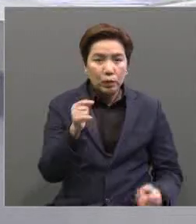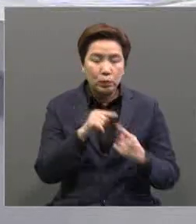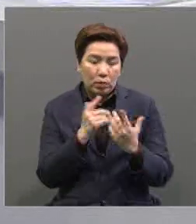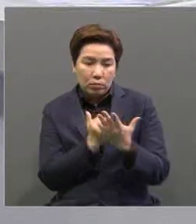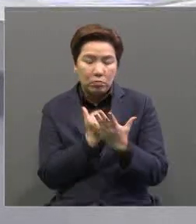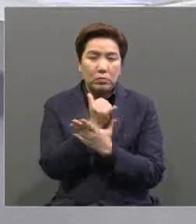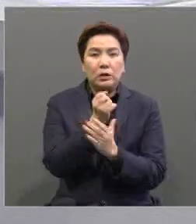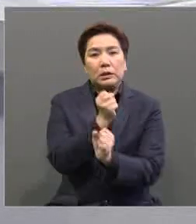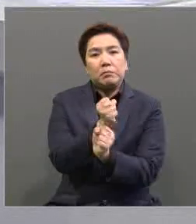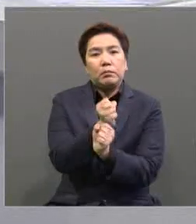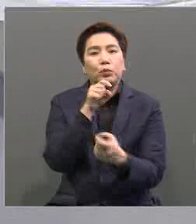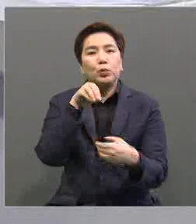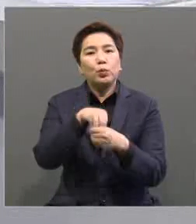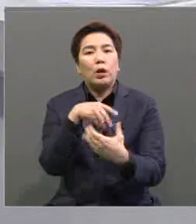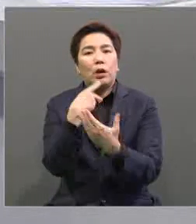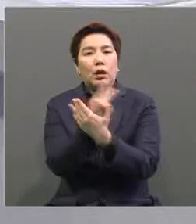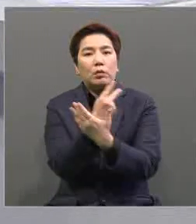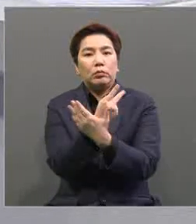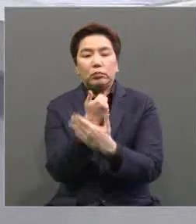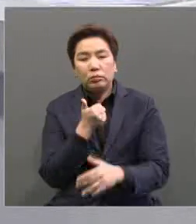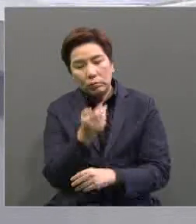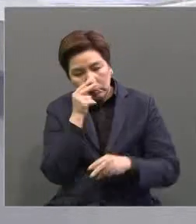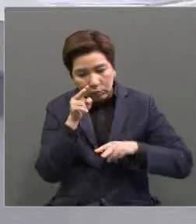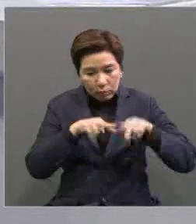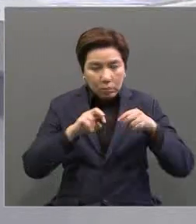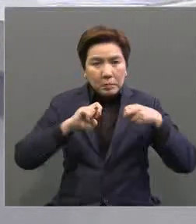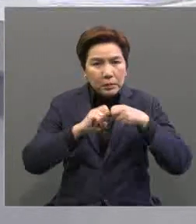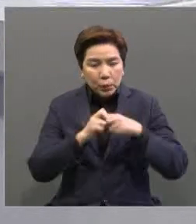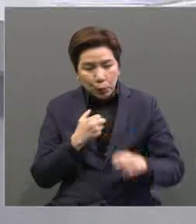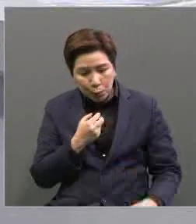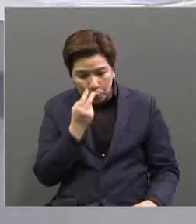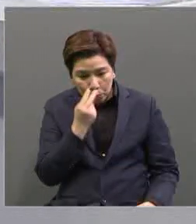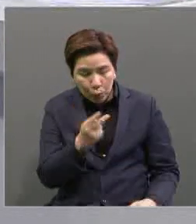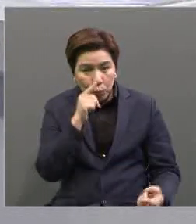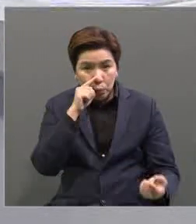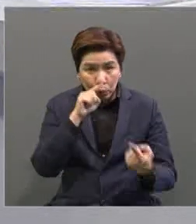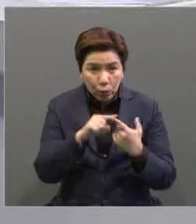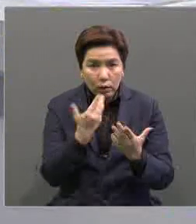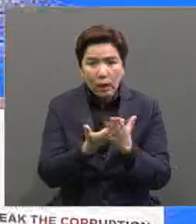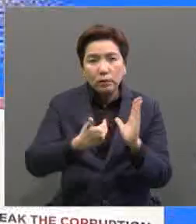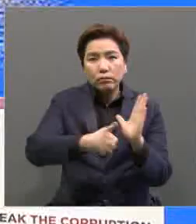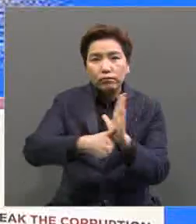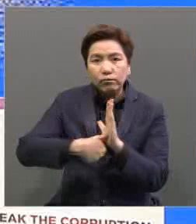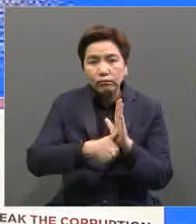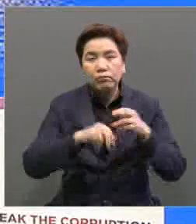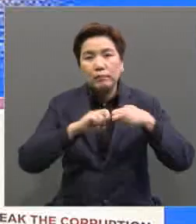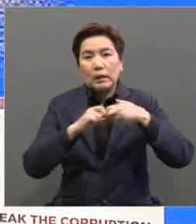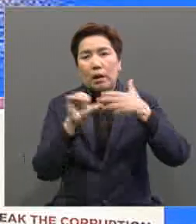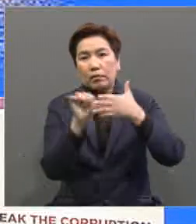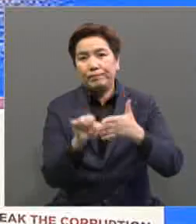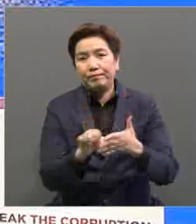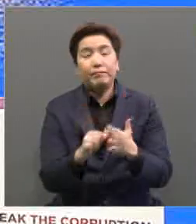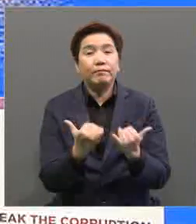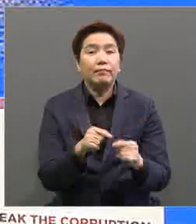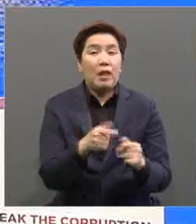ลงไปปฏิบัติภารกิจนะครับที่จังหวัดกาญจนบุรีนะครับปัญหาที่ท่านไปดูนะครับเน้นเลยนะครับก็คือเรื่องของการแก้หนี้น